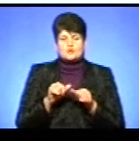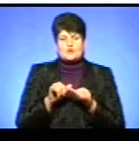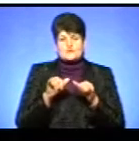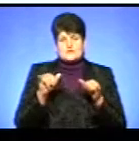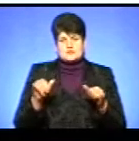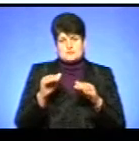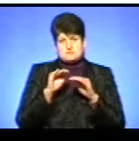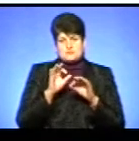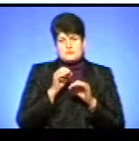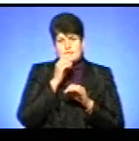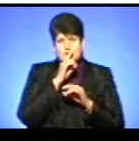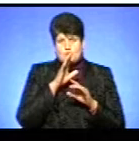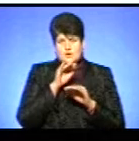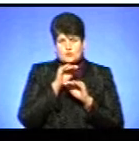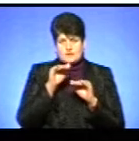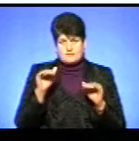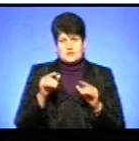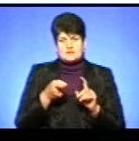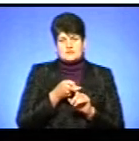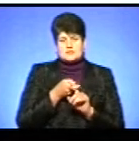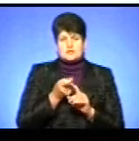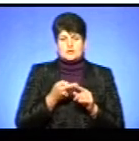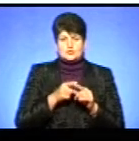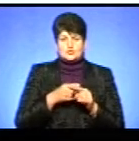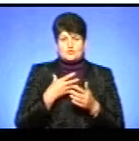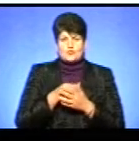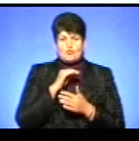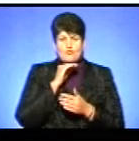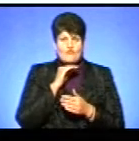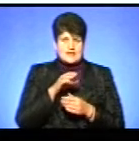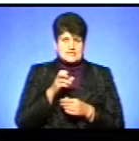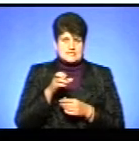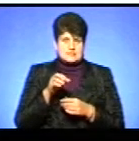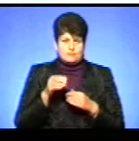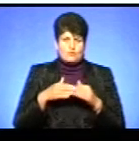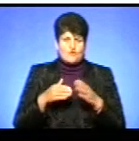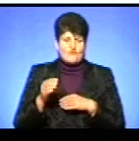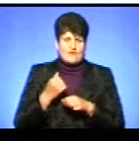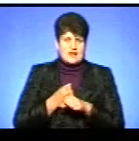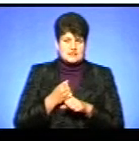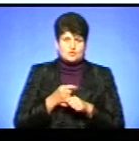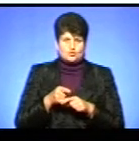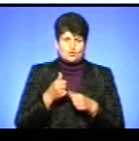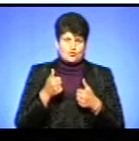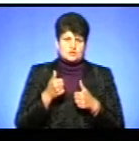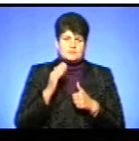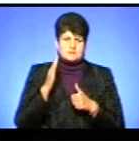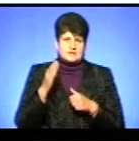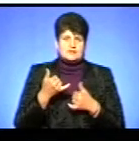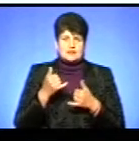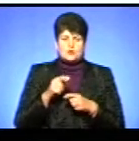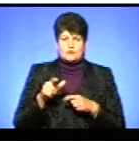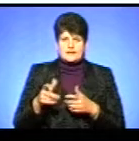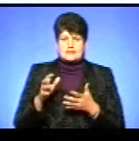рівня і пов'язатися з цим майбутню професію. Я думаю, що так. Тим більше тут хороша перспектива для людей, які займаються